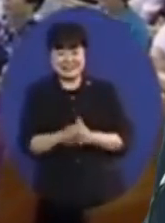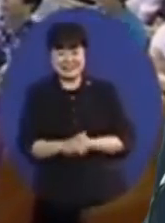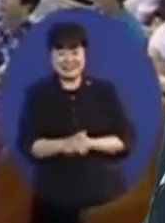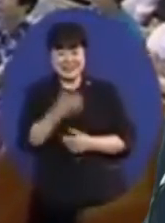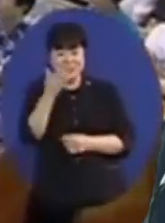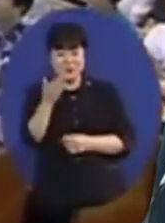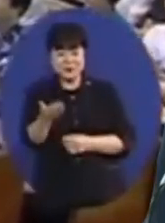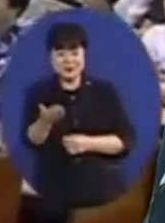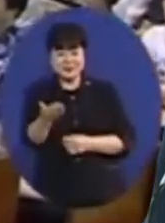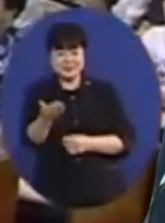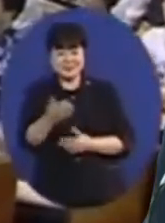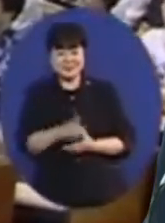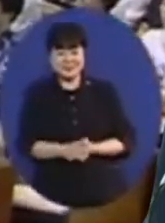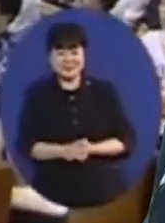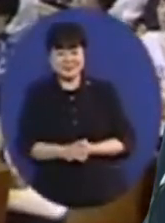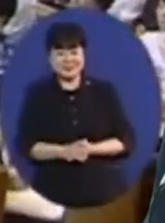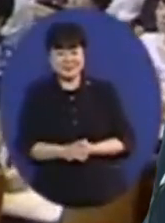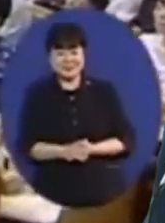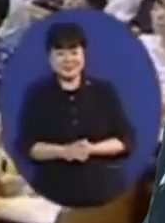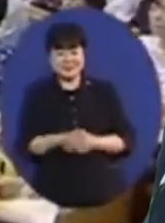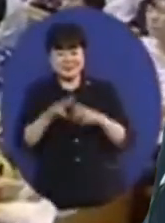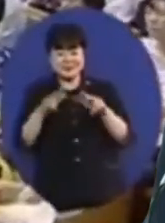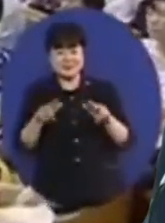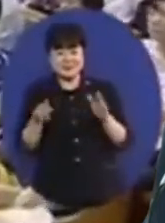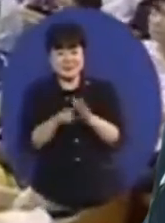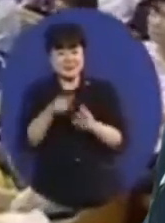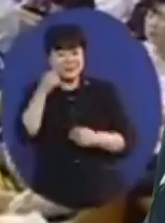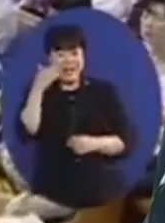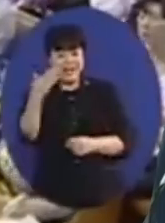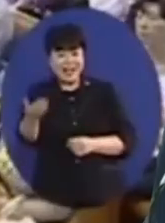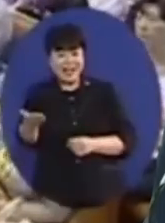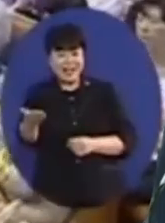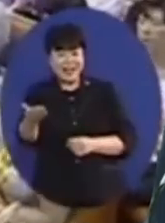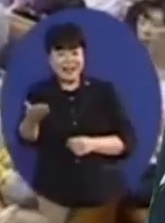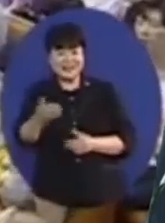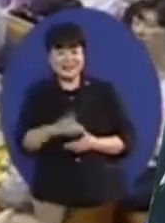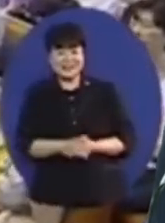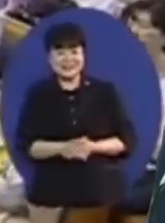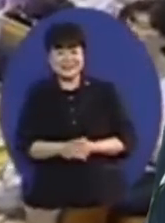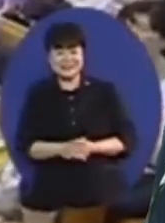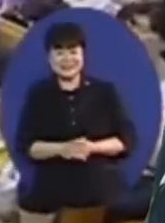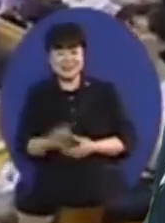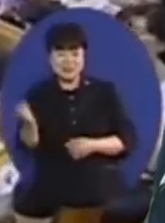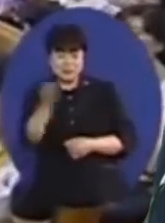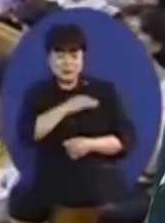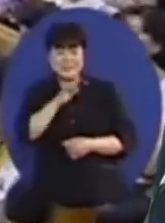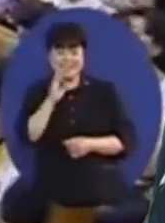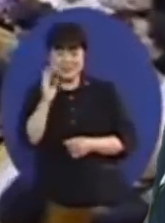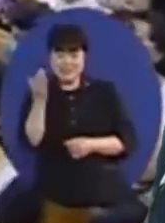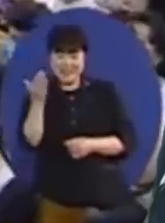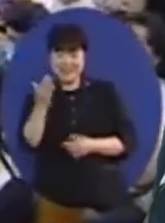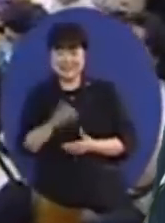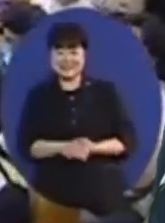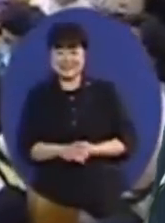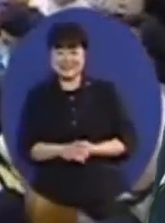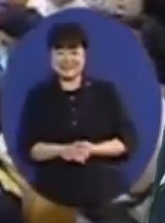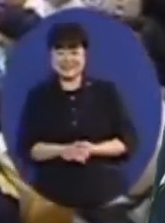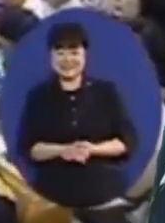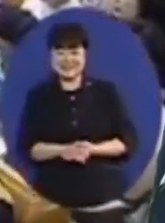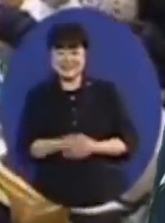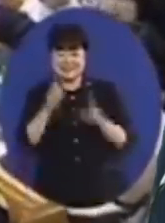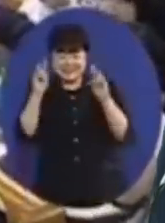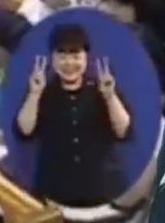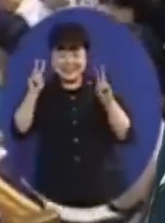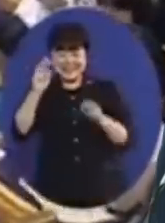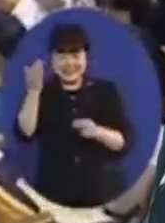여러분 희망이 있습니다 더 잘 살게 됩니다 더